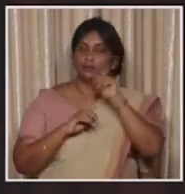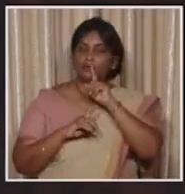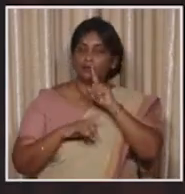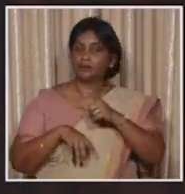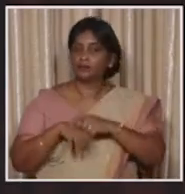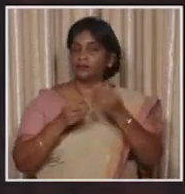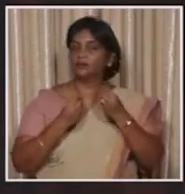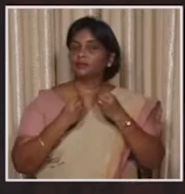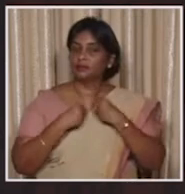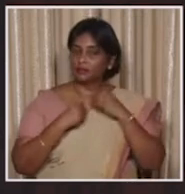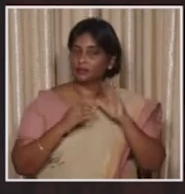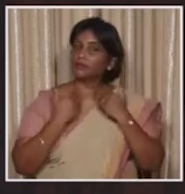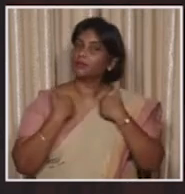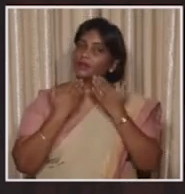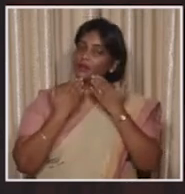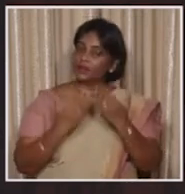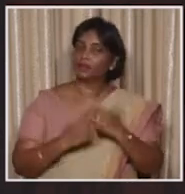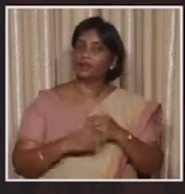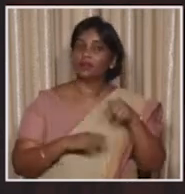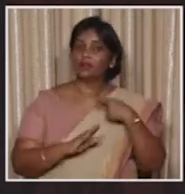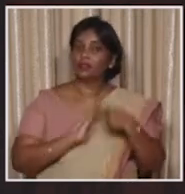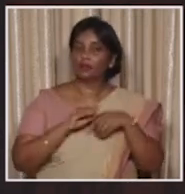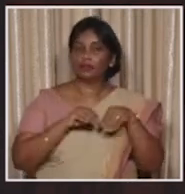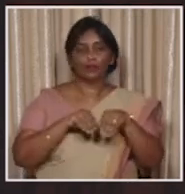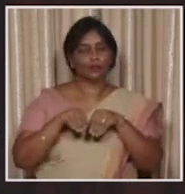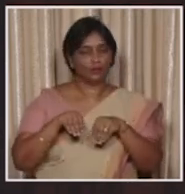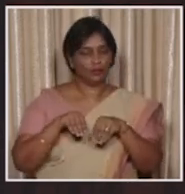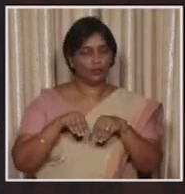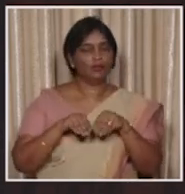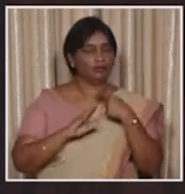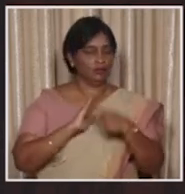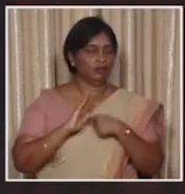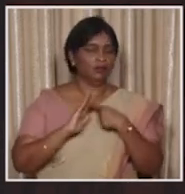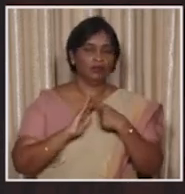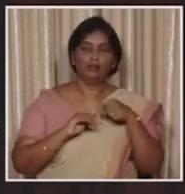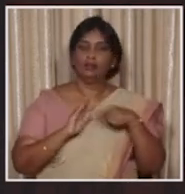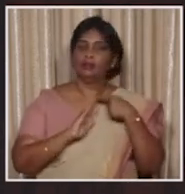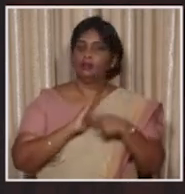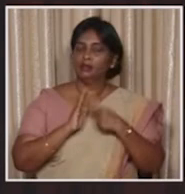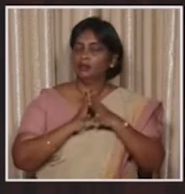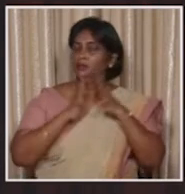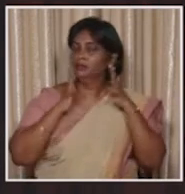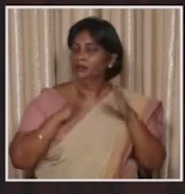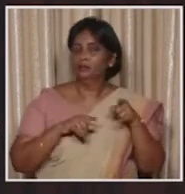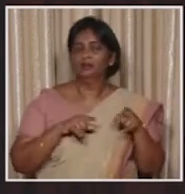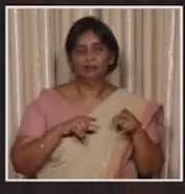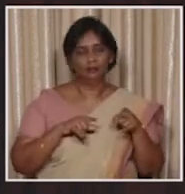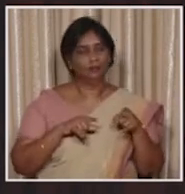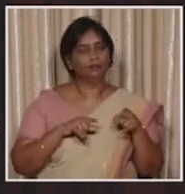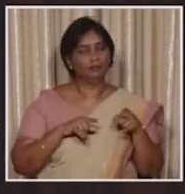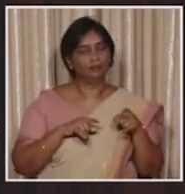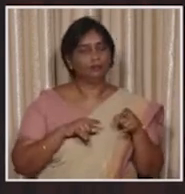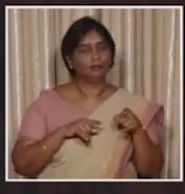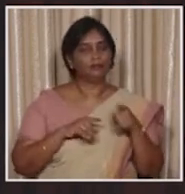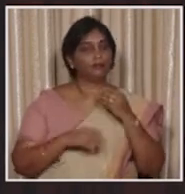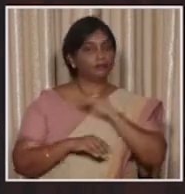ஒரு விவசாய அமைச்சு, அதிலையும் பெருந்தோட்ட மக்கள் இந்த நாட்டுக்கு பெருவாரியான வருமானத்தை ஈட்டுக் கொடுக்கின்ற மக்கள். கௌரவ அமைச்சர்